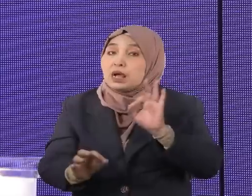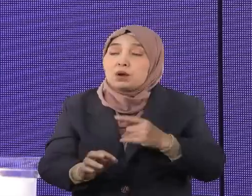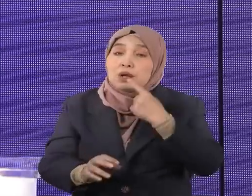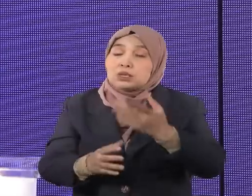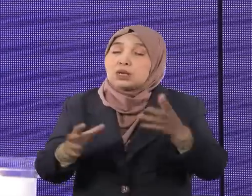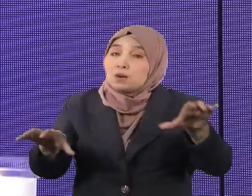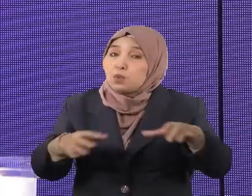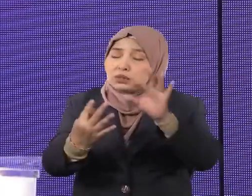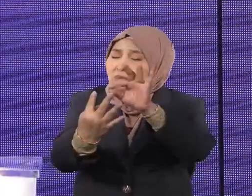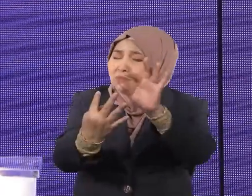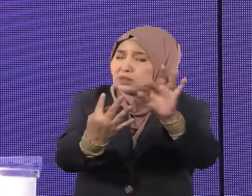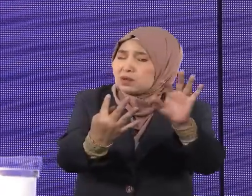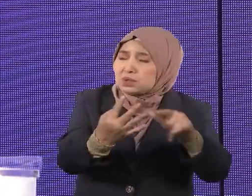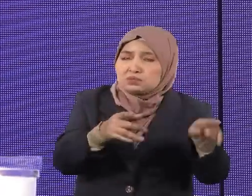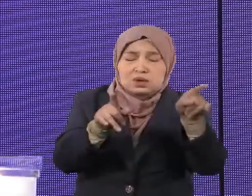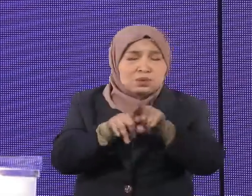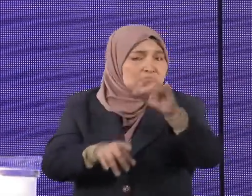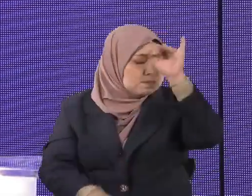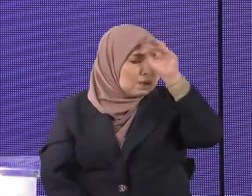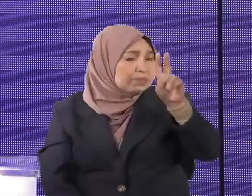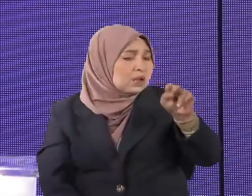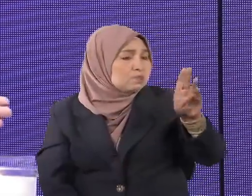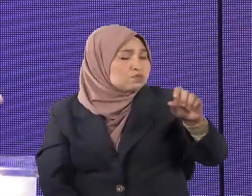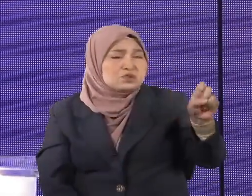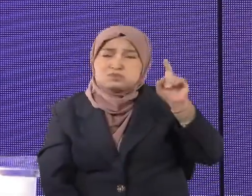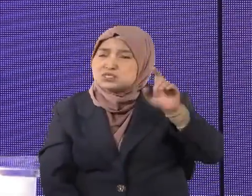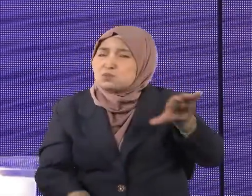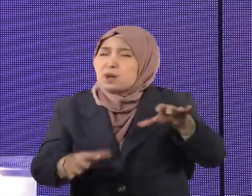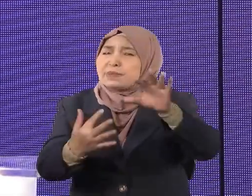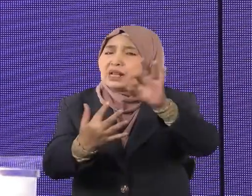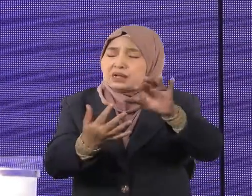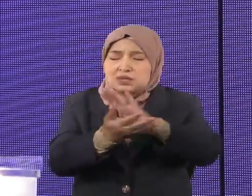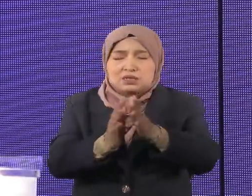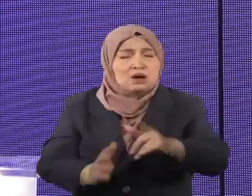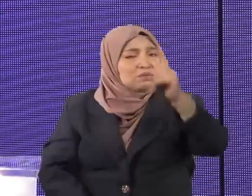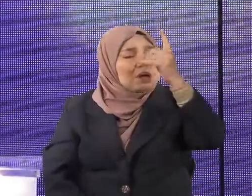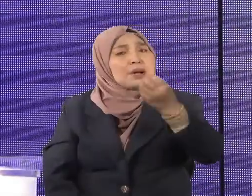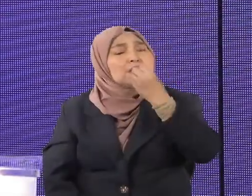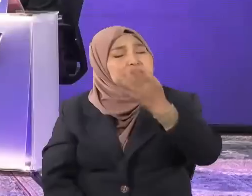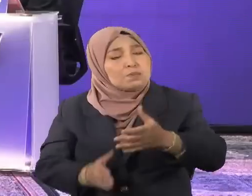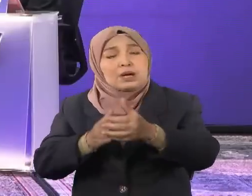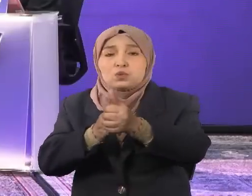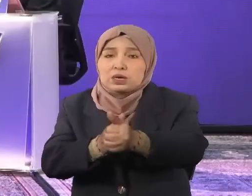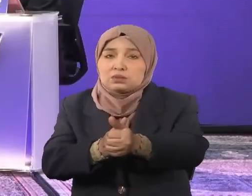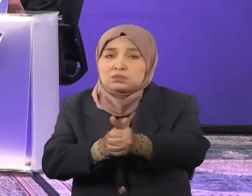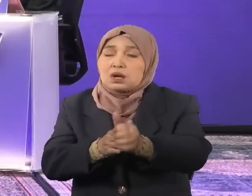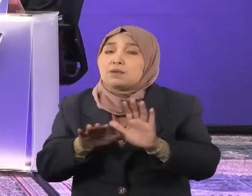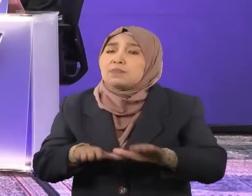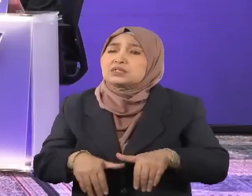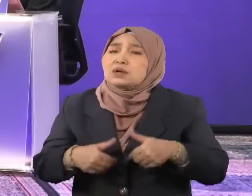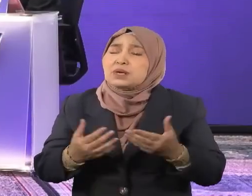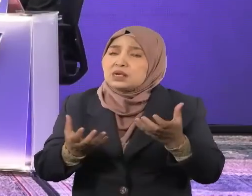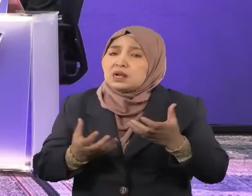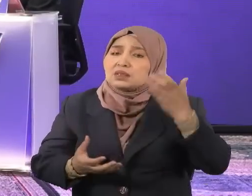nak membuat pilihan, sebagaimana Imam Nablusi menyatakan kena buat pilihan, maka Allah menyatakan panduan Ustaz. Ya, macam mana nak